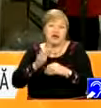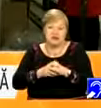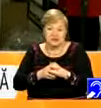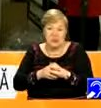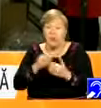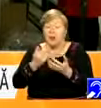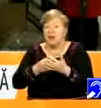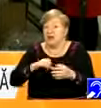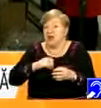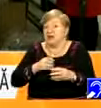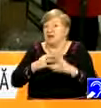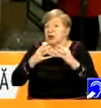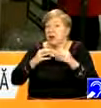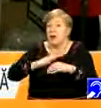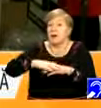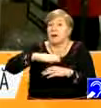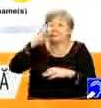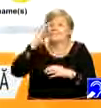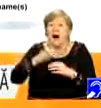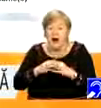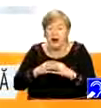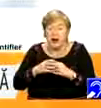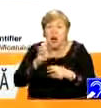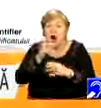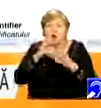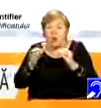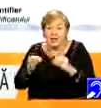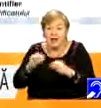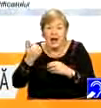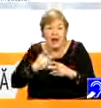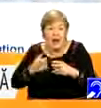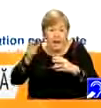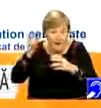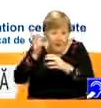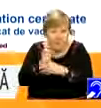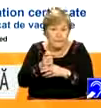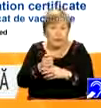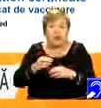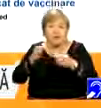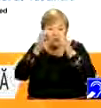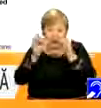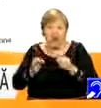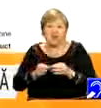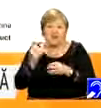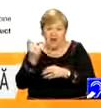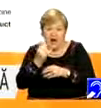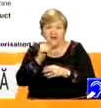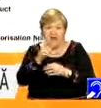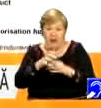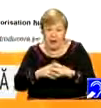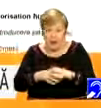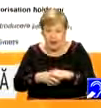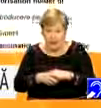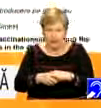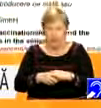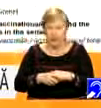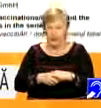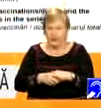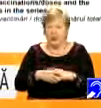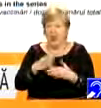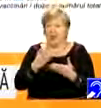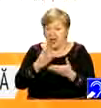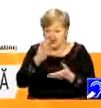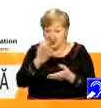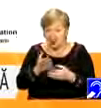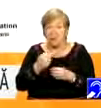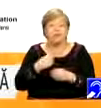de semnificativă la nivelul opiniei publice care este împotriva introducerii acestui certificat verde. Drept urmare,